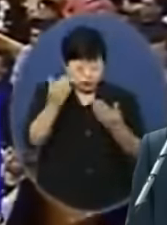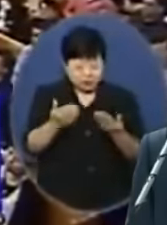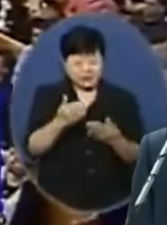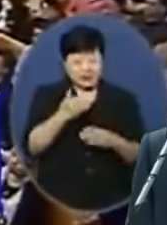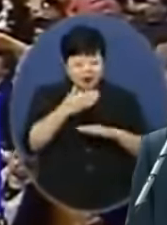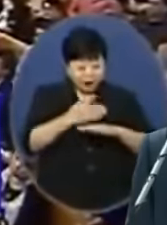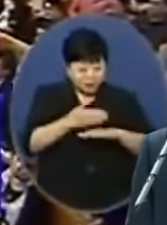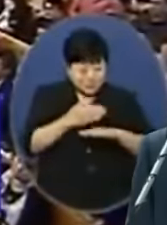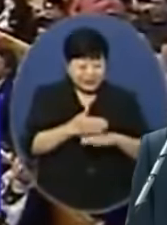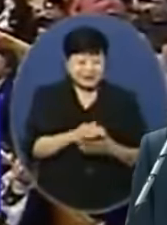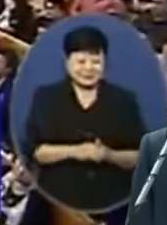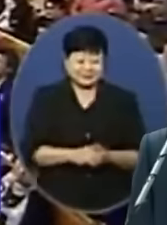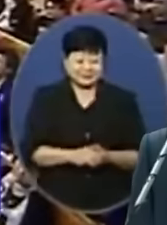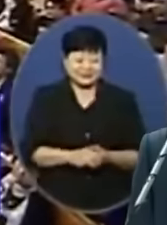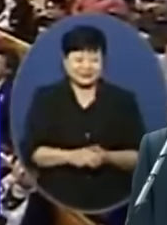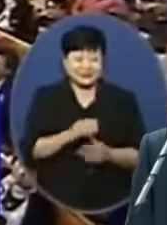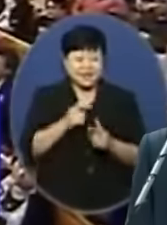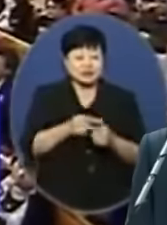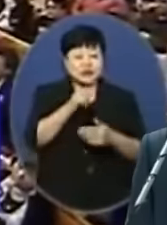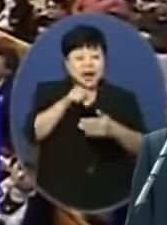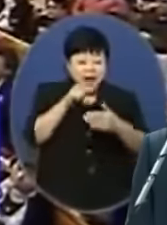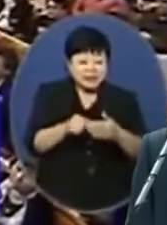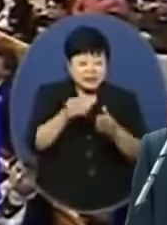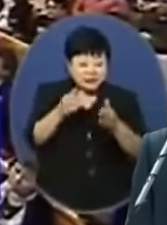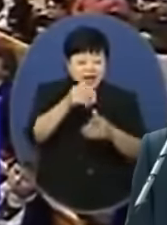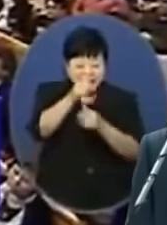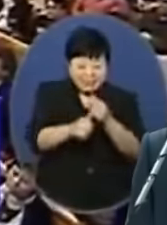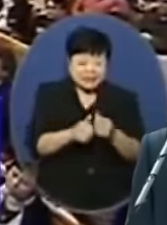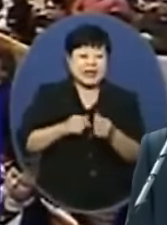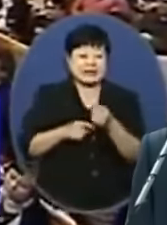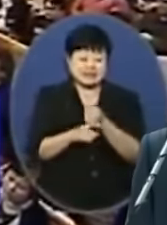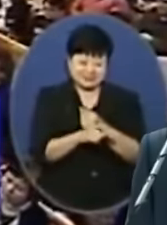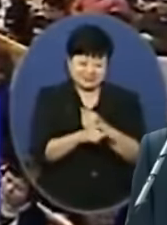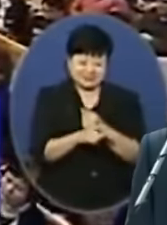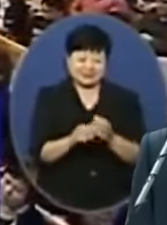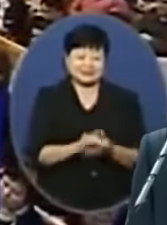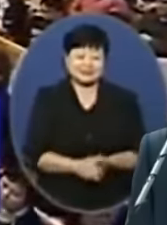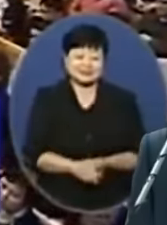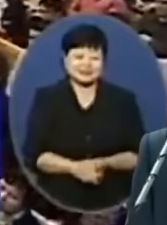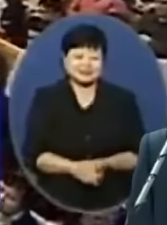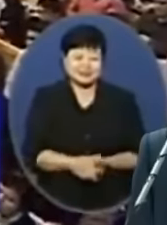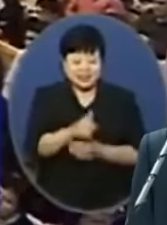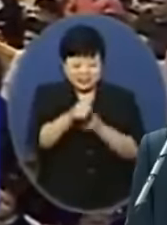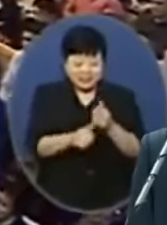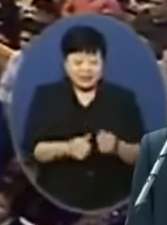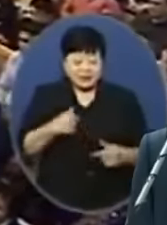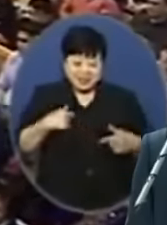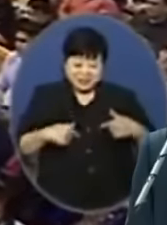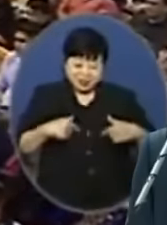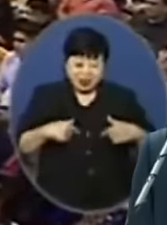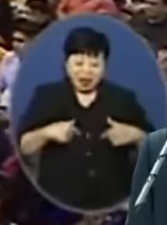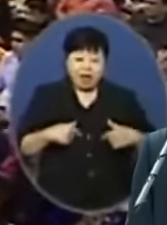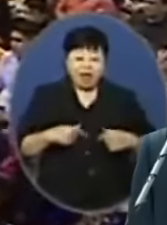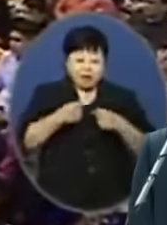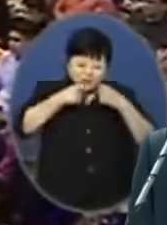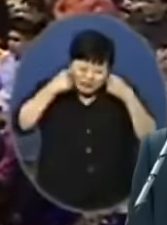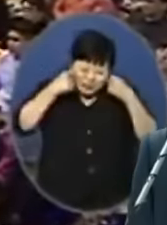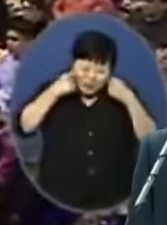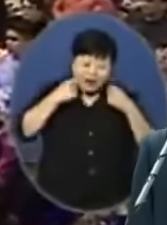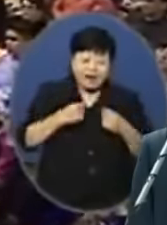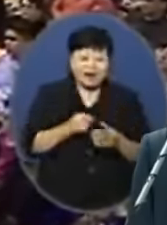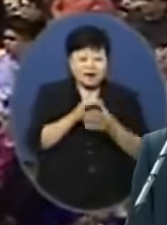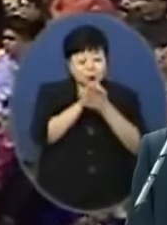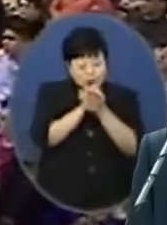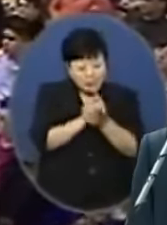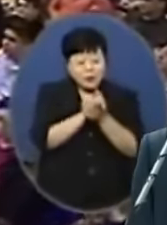범사에 감사하라. 이것이 그리스도 예수 안에서 너희를 향하신 하나님의 뜻이라. 하나님 늘 기뻐하고 즐거워하고